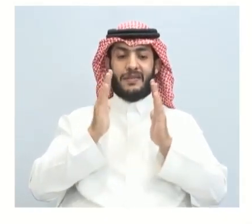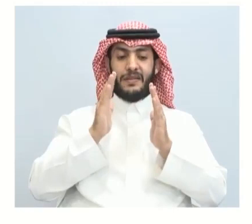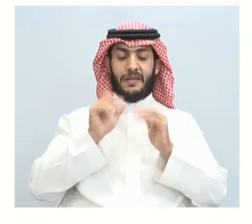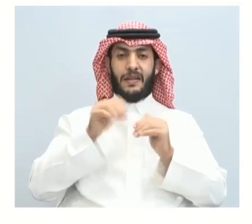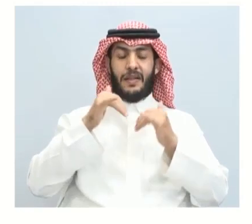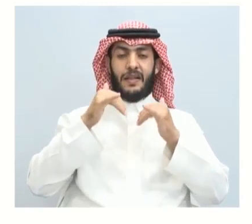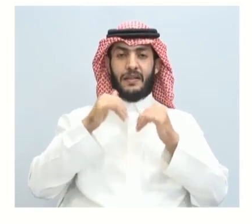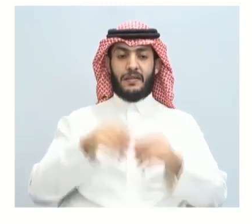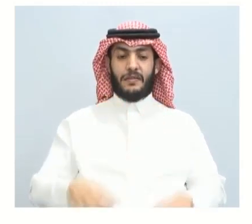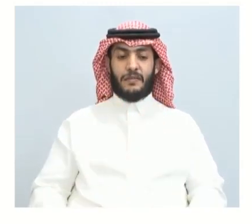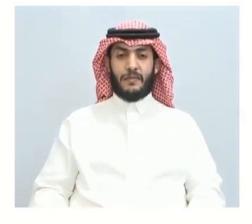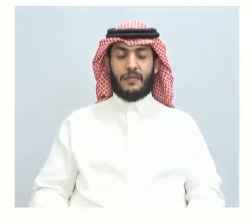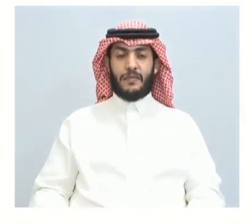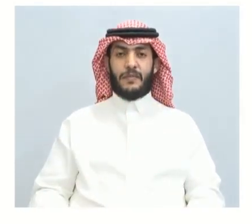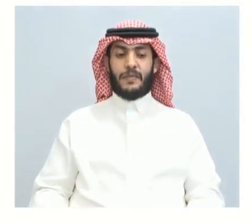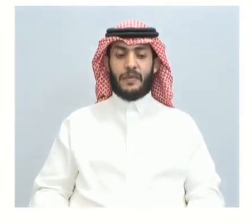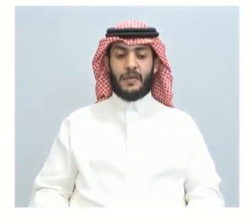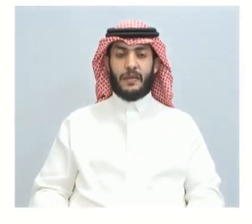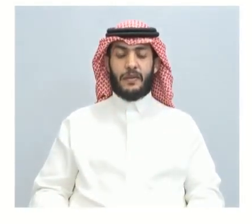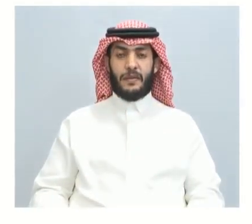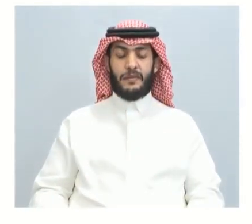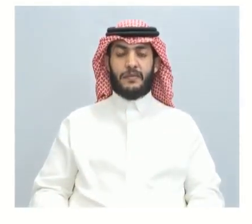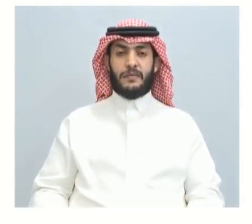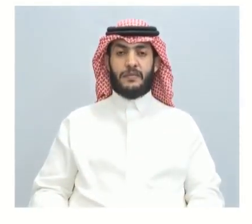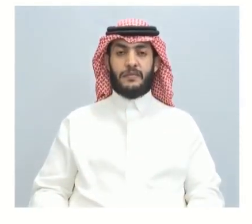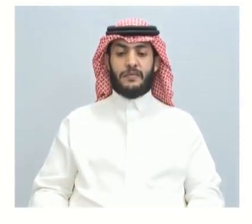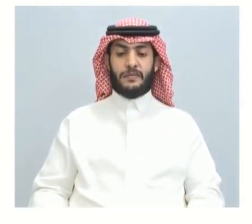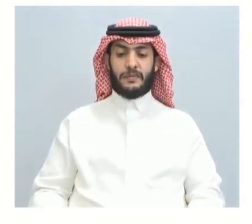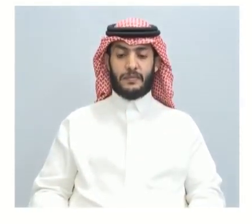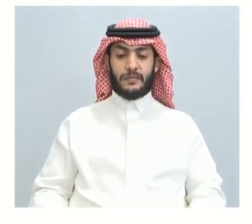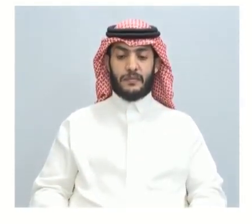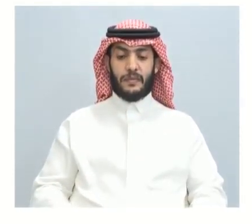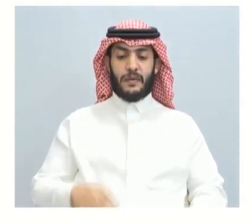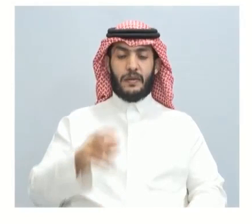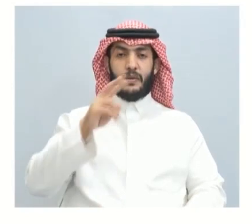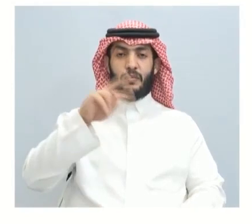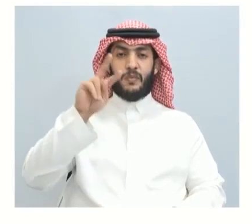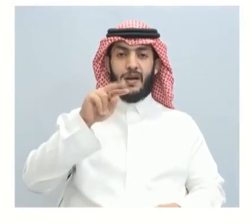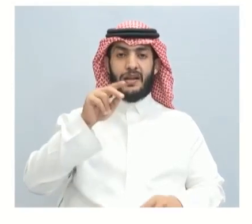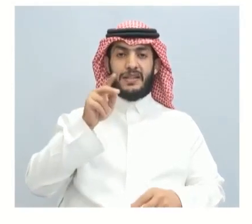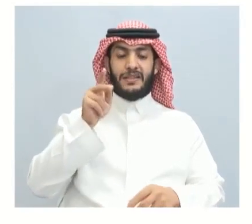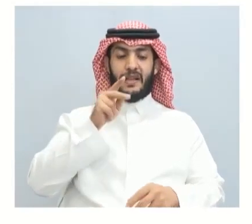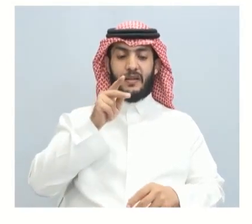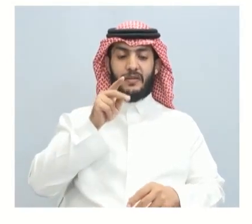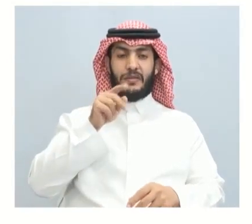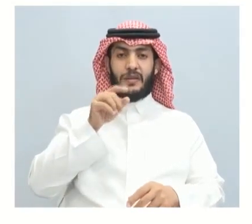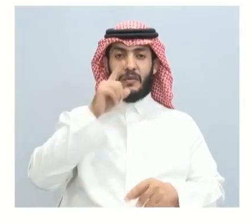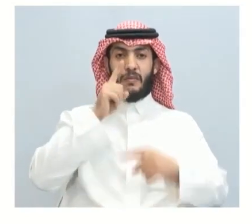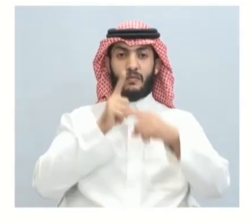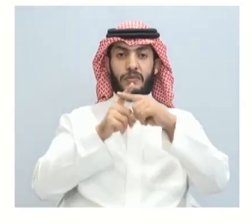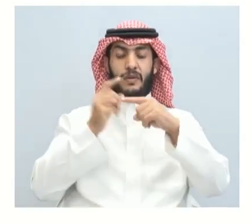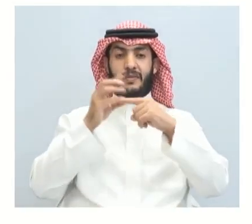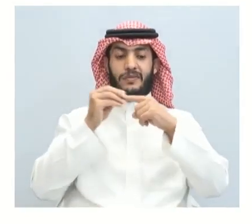بهذا الشكل ولكن حيكون عندك هنا طبعا واي تساوي المفترض يكون موجب